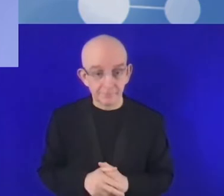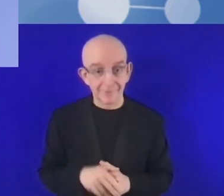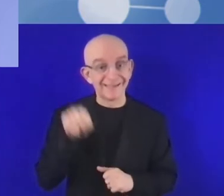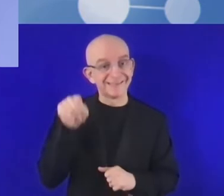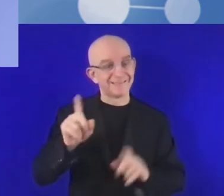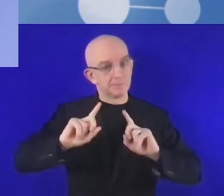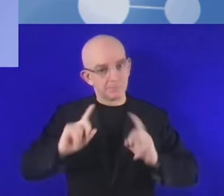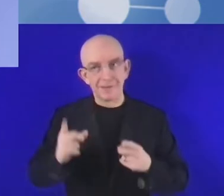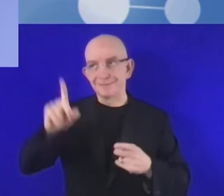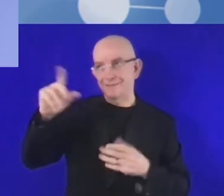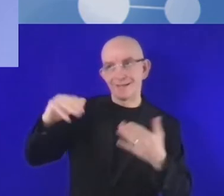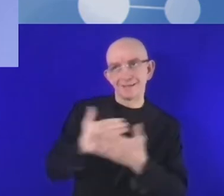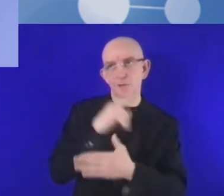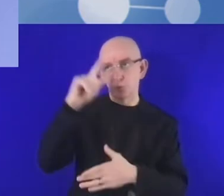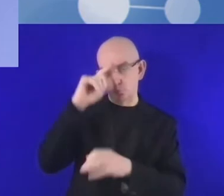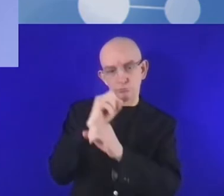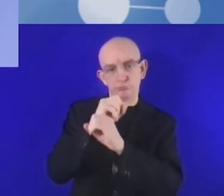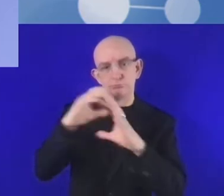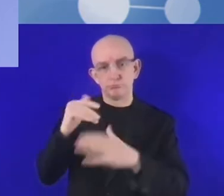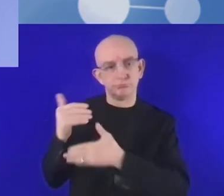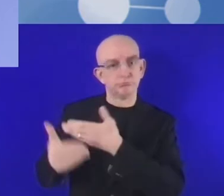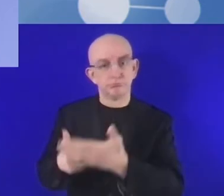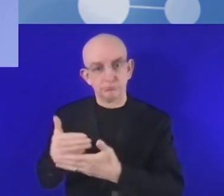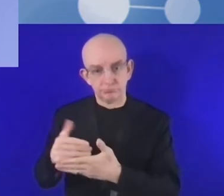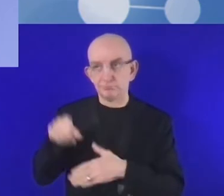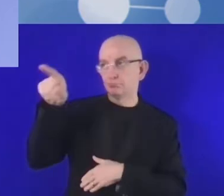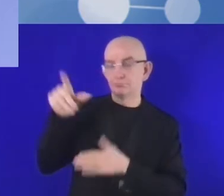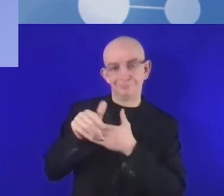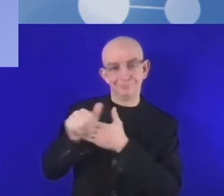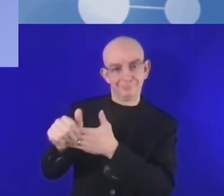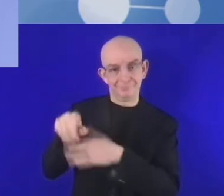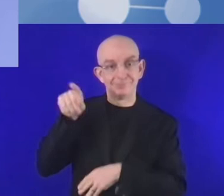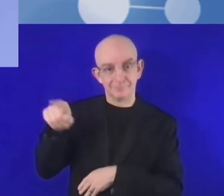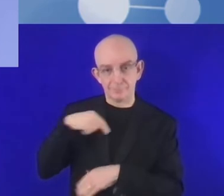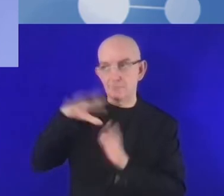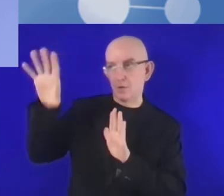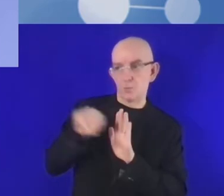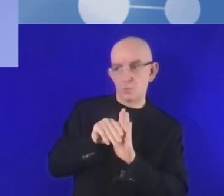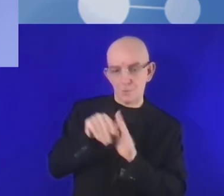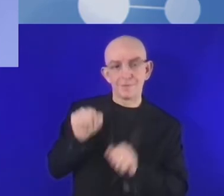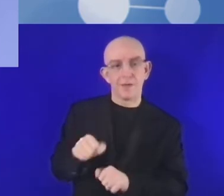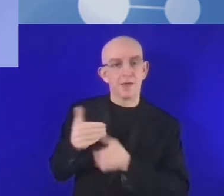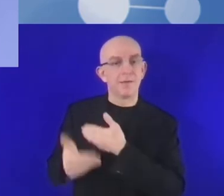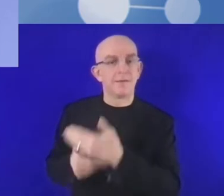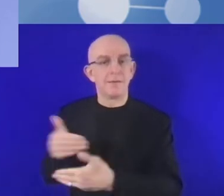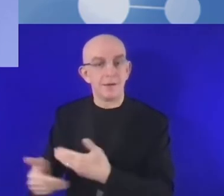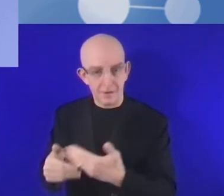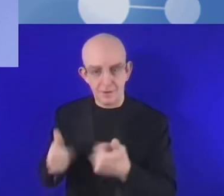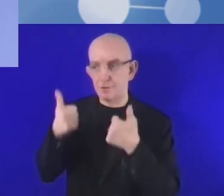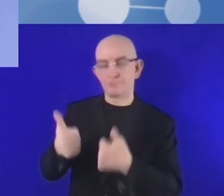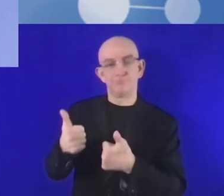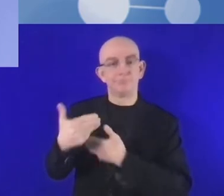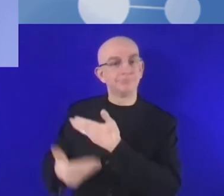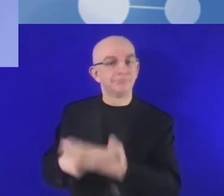维方式和坚定的积极投入。这些领先技术的国家要能够积极的